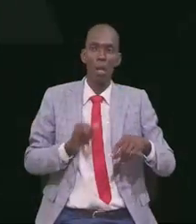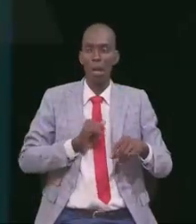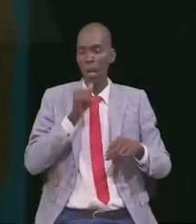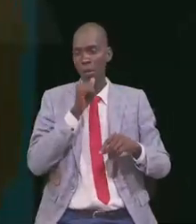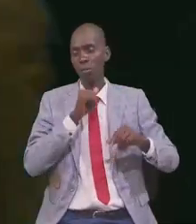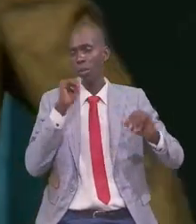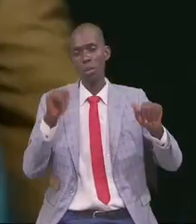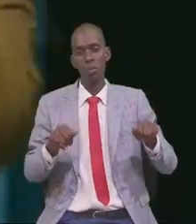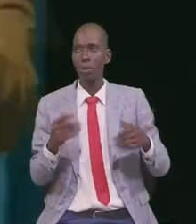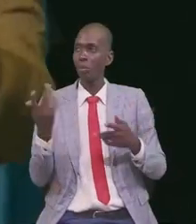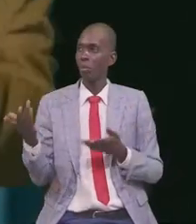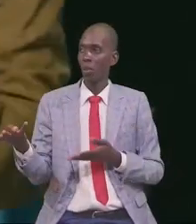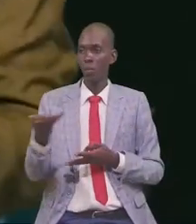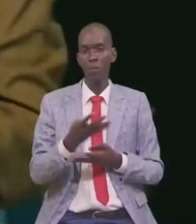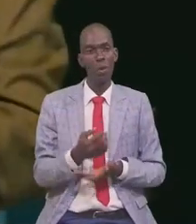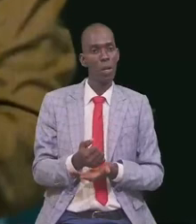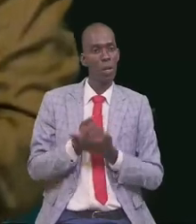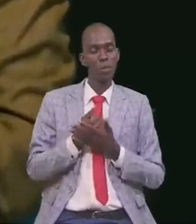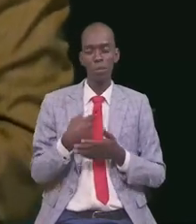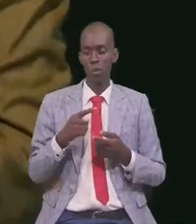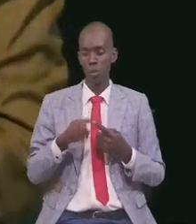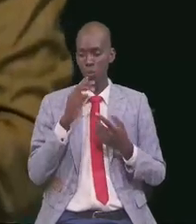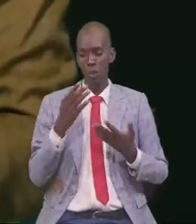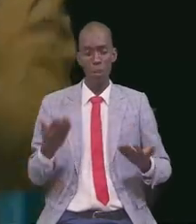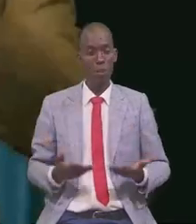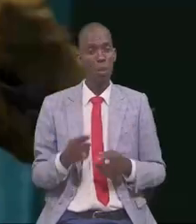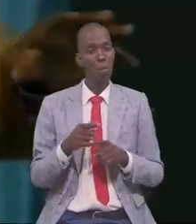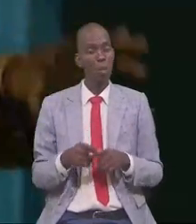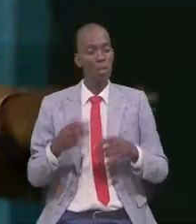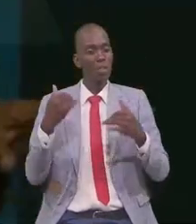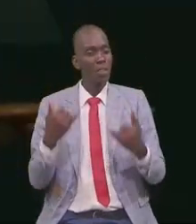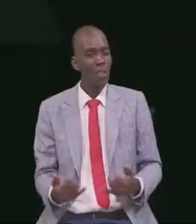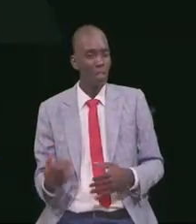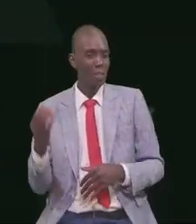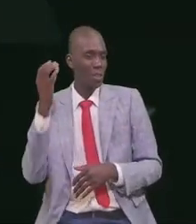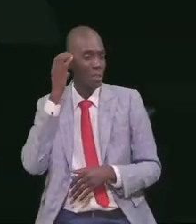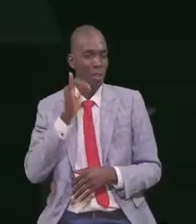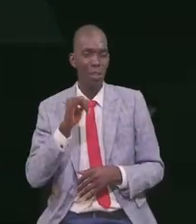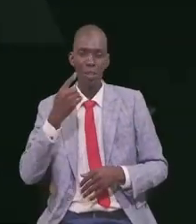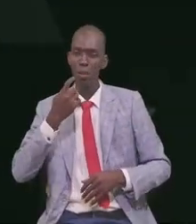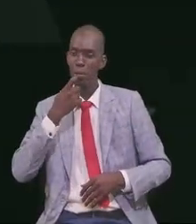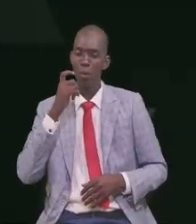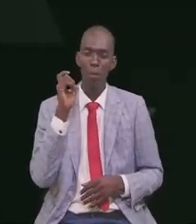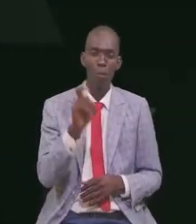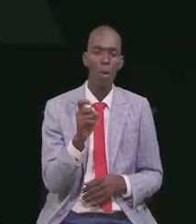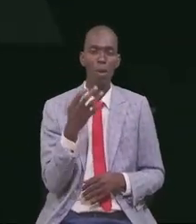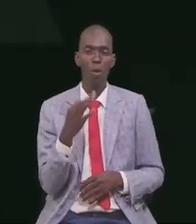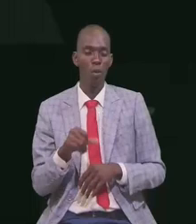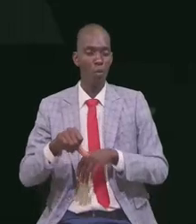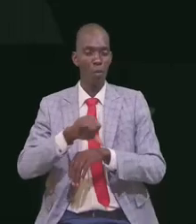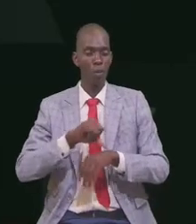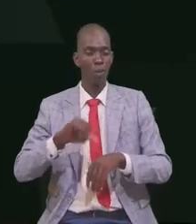amené. Alors, écoutant le commandement du Seigneur, d'onction et d'autorité,